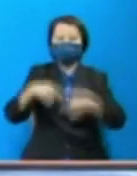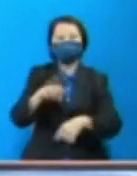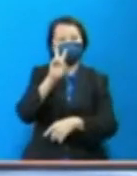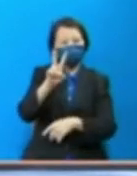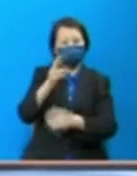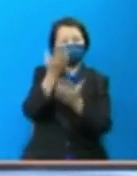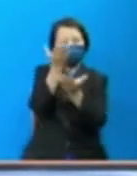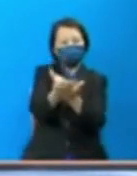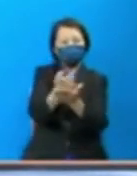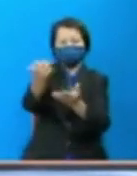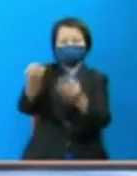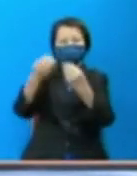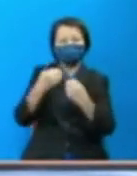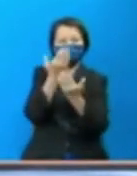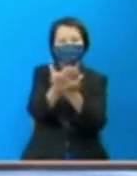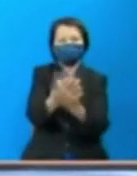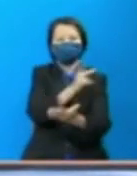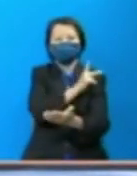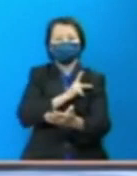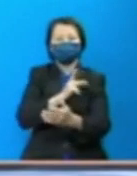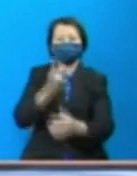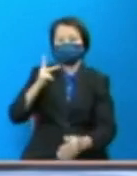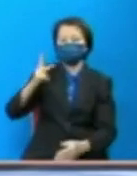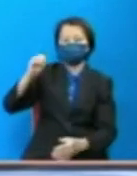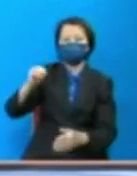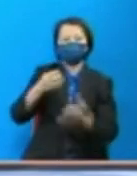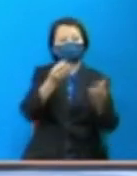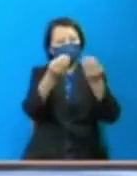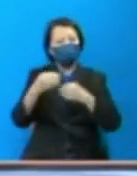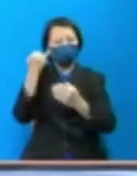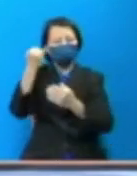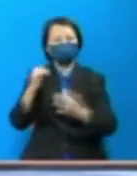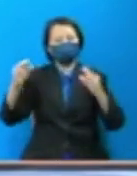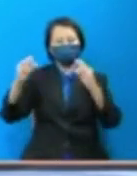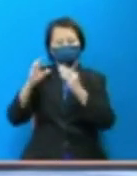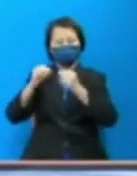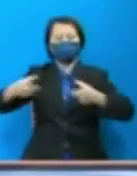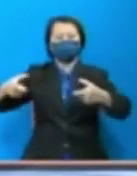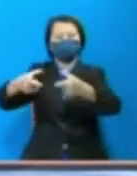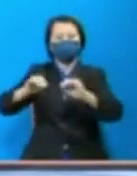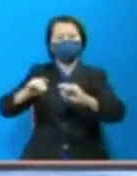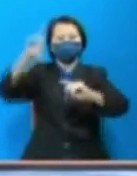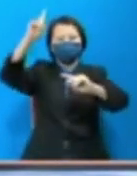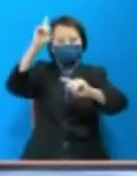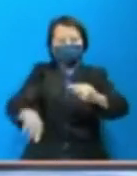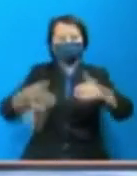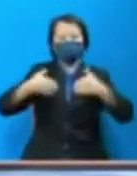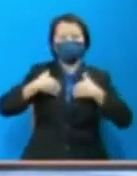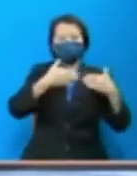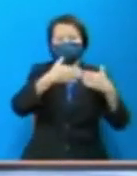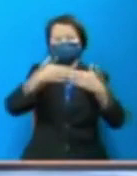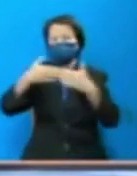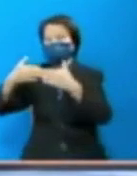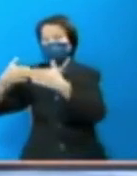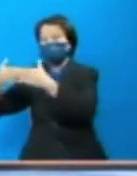cadangan do option oleh ketua pengarah kesehatan yang pertama persidangan ini tidak boleh diadakan terus